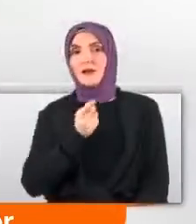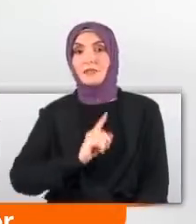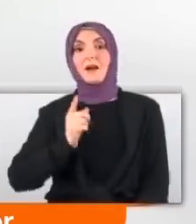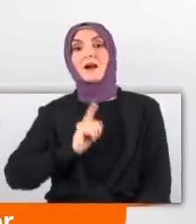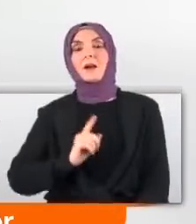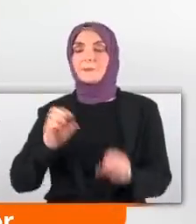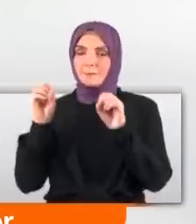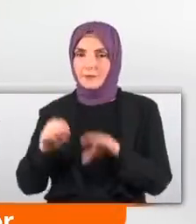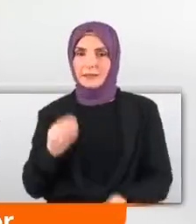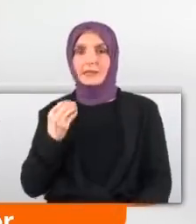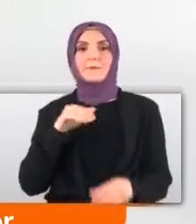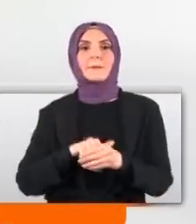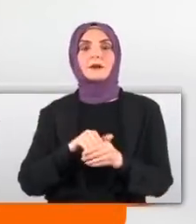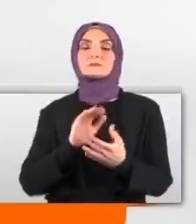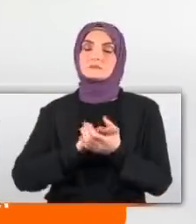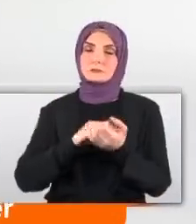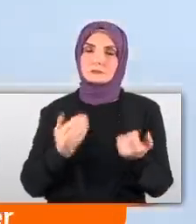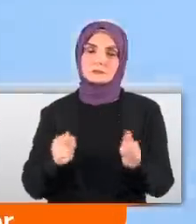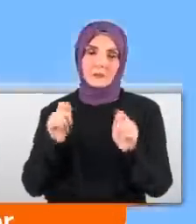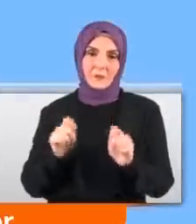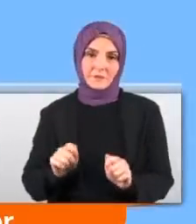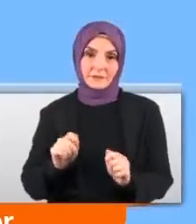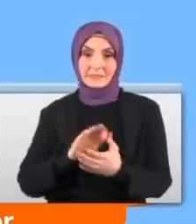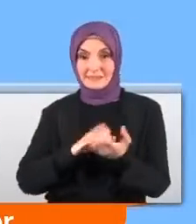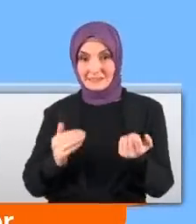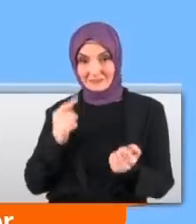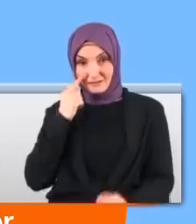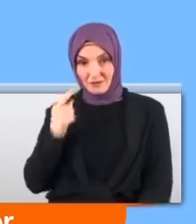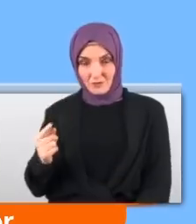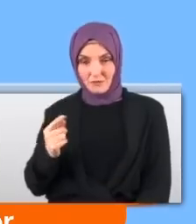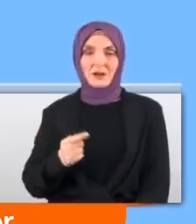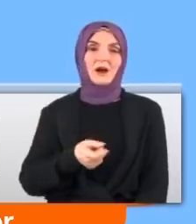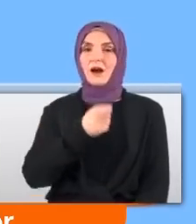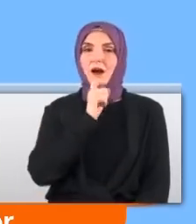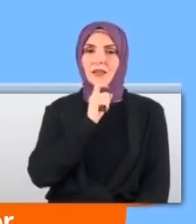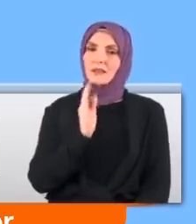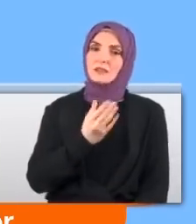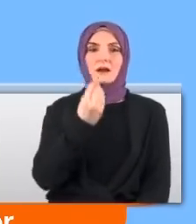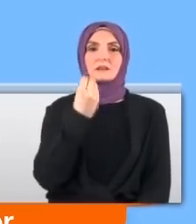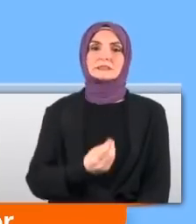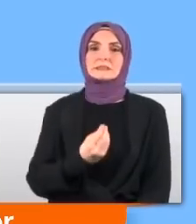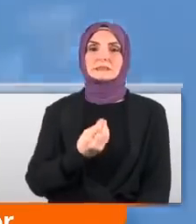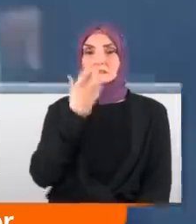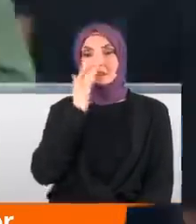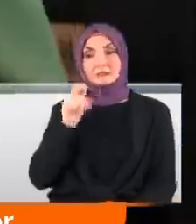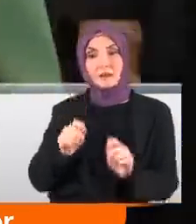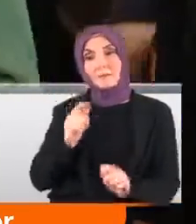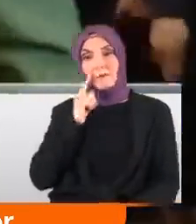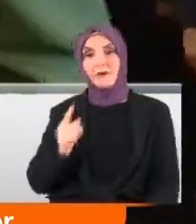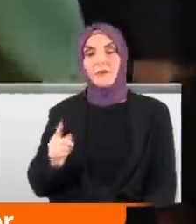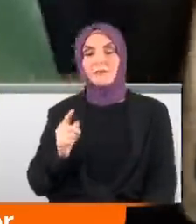Parti'den istifa etti. İstifasını da hata yapmak, hile yapmaktan daha onurluca bir eylemdir notuyla